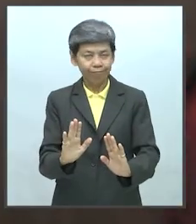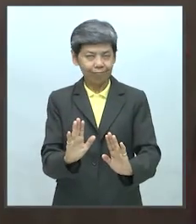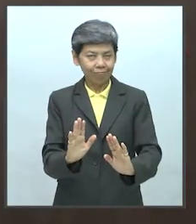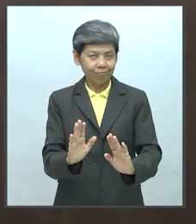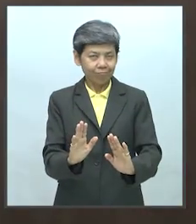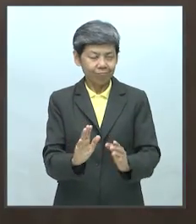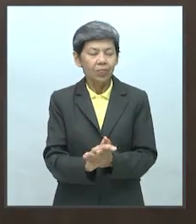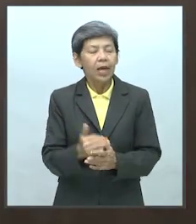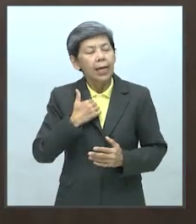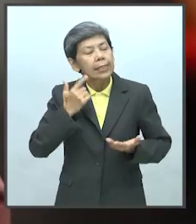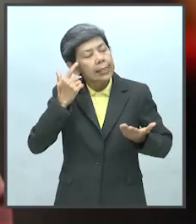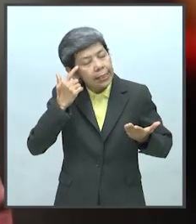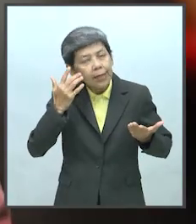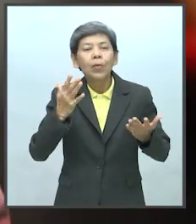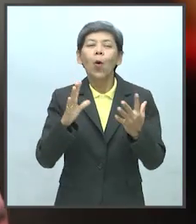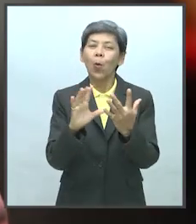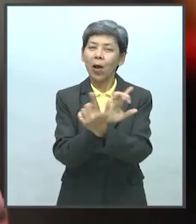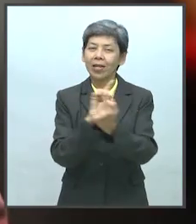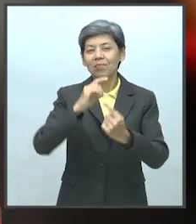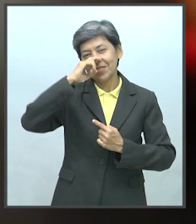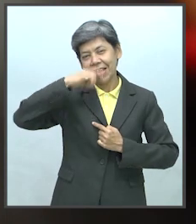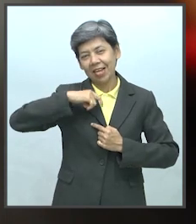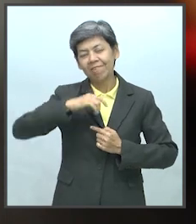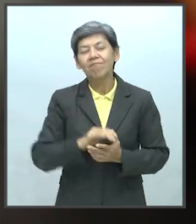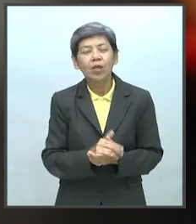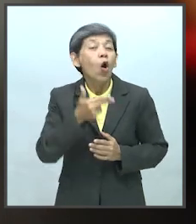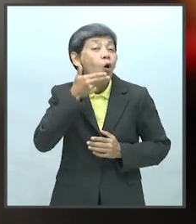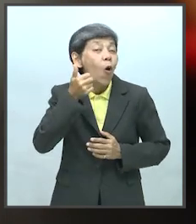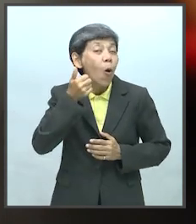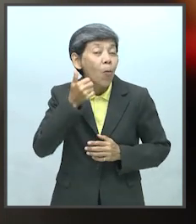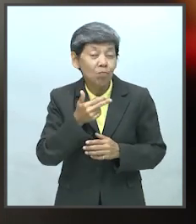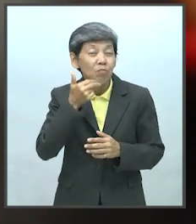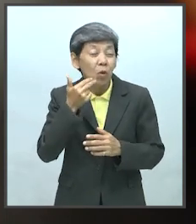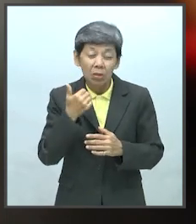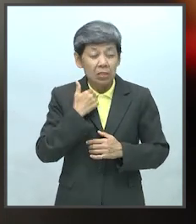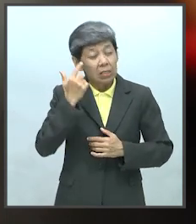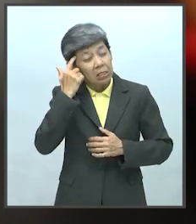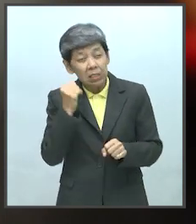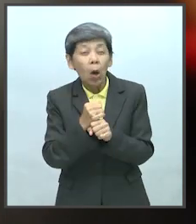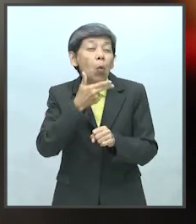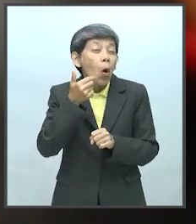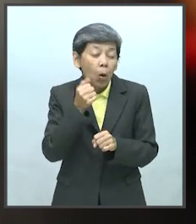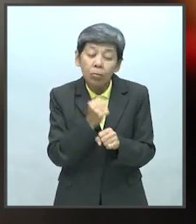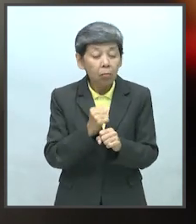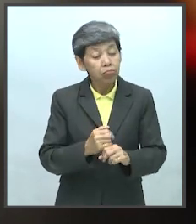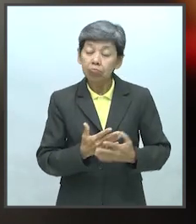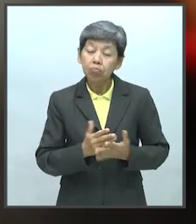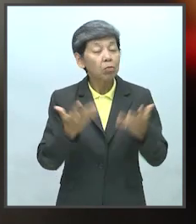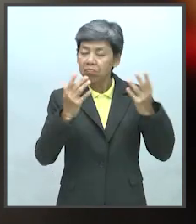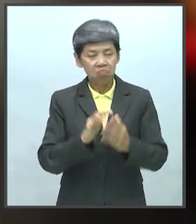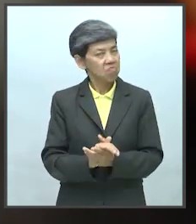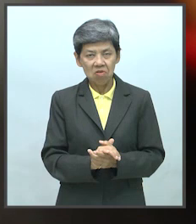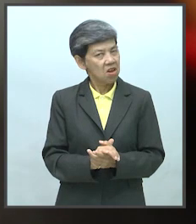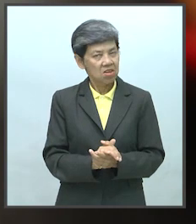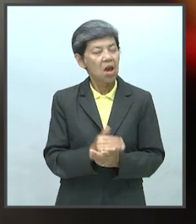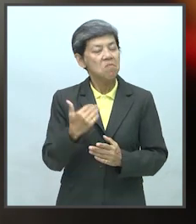นะครับดังนั้นก็มันก็เลยเป็นประเพณีของไทยเพราะว่าขนมของเราเนี่ยไม่ใช่อยู่ที่ว่าเป็นแค่ขนมทำขึ้นมาแ